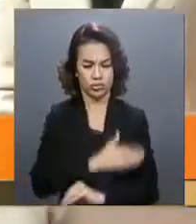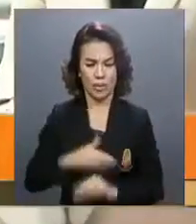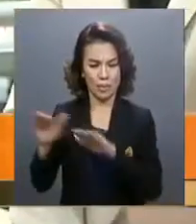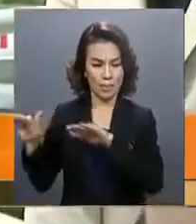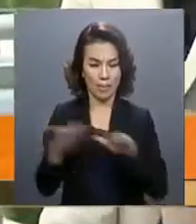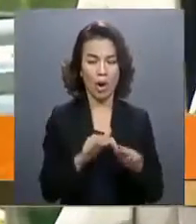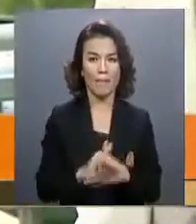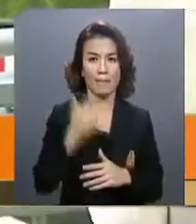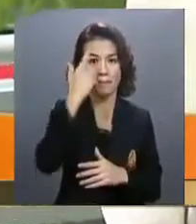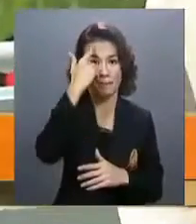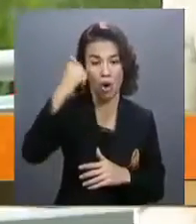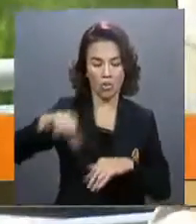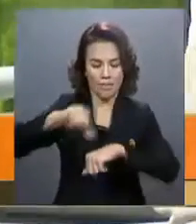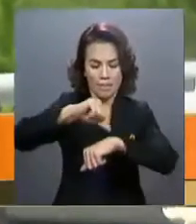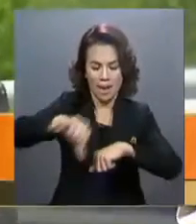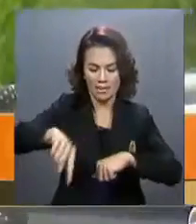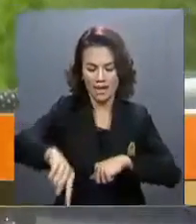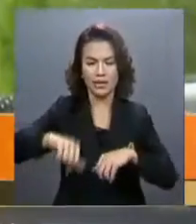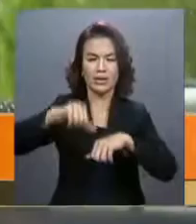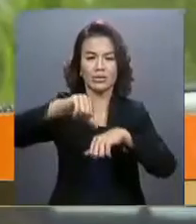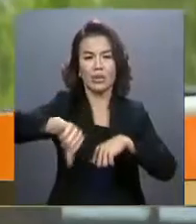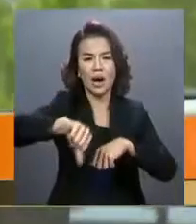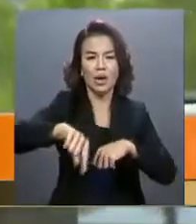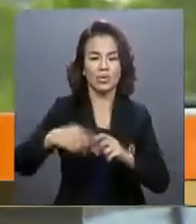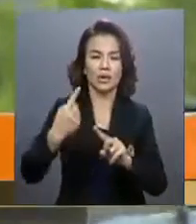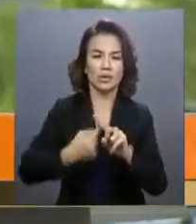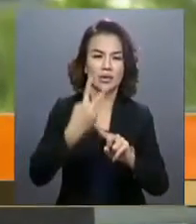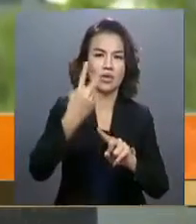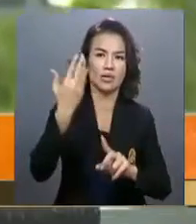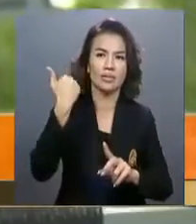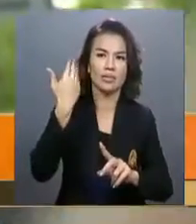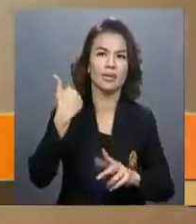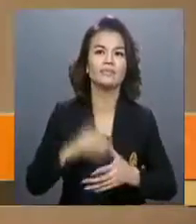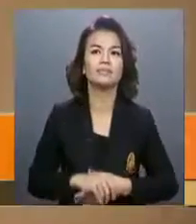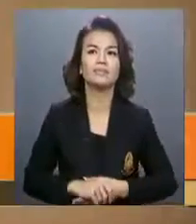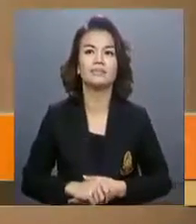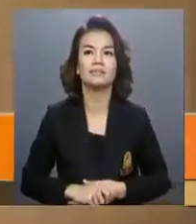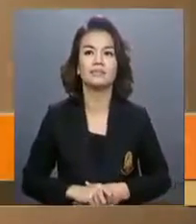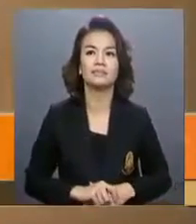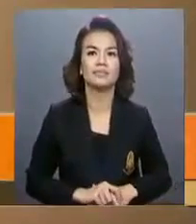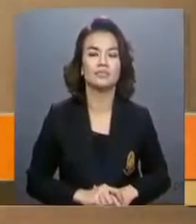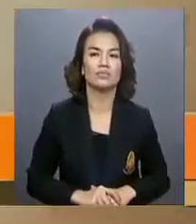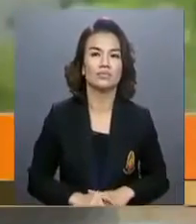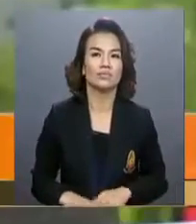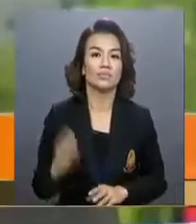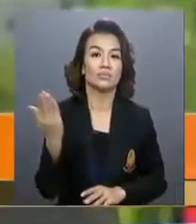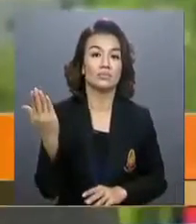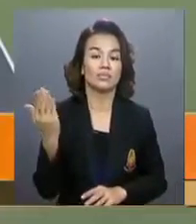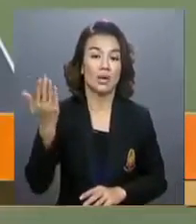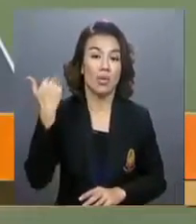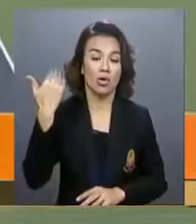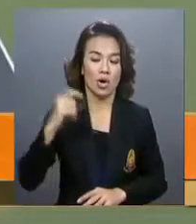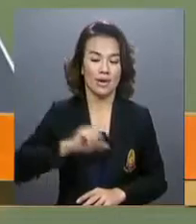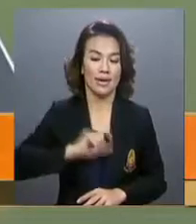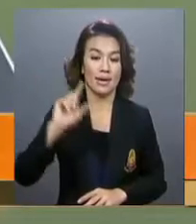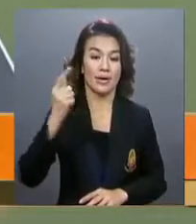เข้ารับการผ่าตัดรักษาการบาดเจ็บที่หัวเข่าเมื่อเดือนกุมภาพันธ์ที่ผ่านมาเฟเดเลอร์เคยคว้าเหรียญทองเทนนิสชายคู่